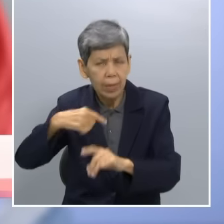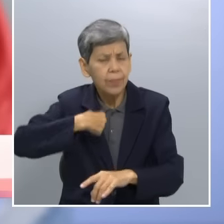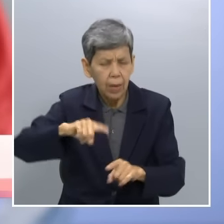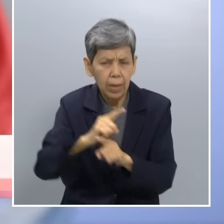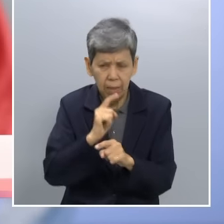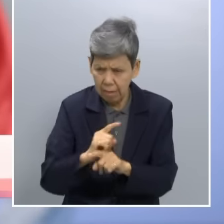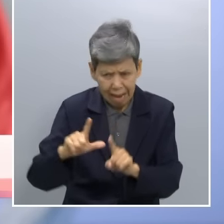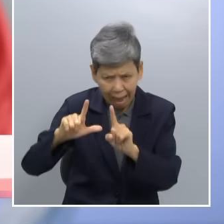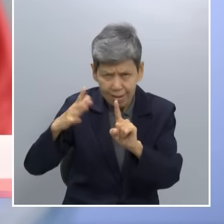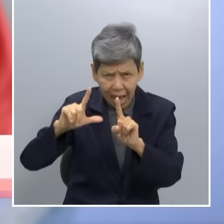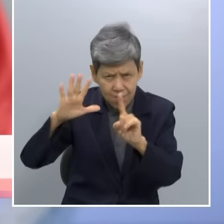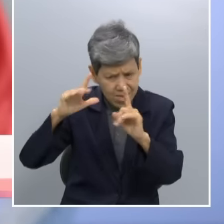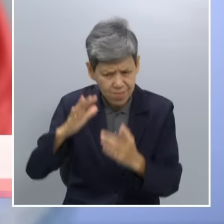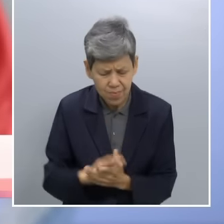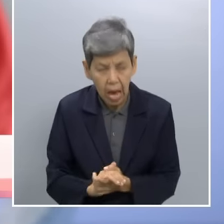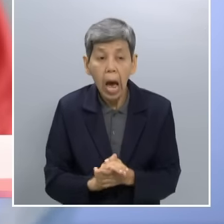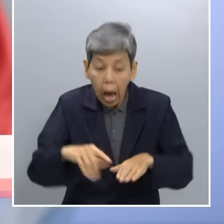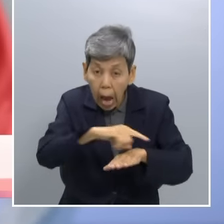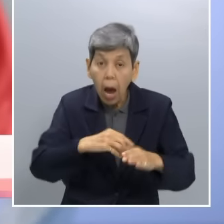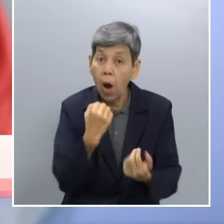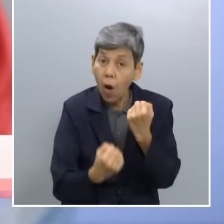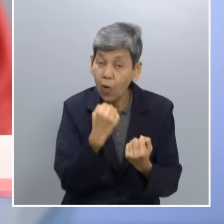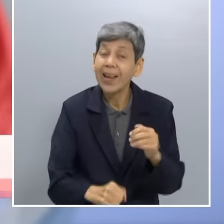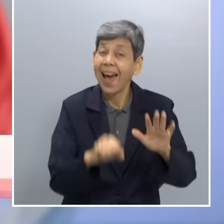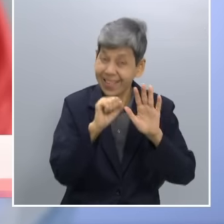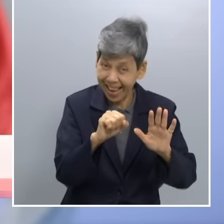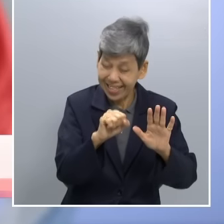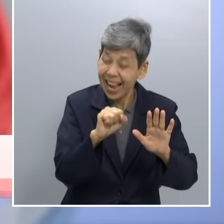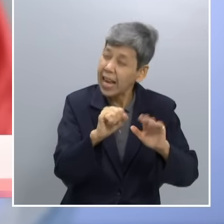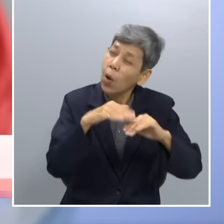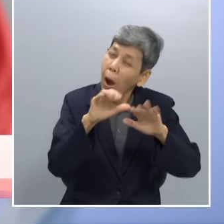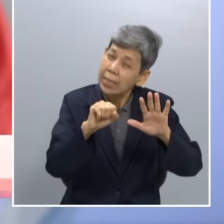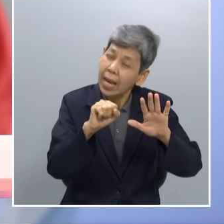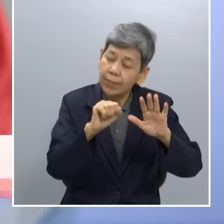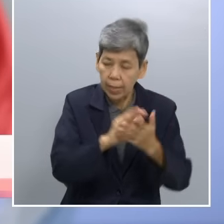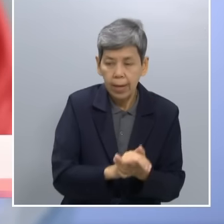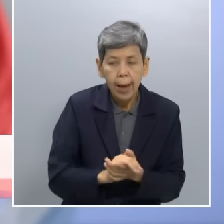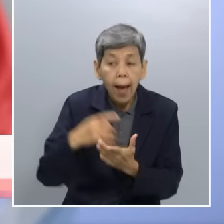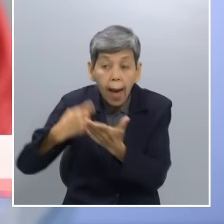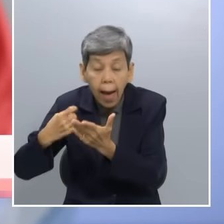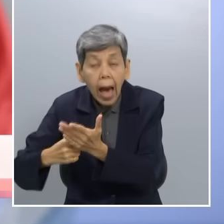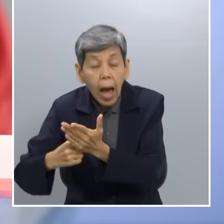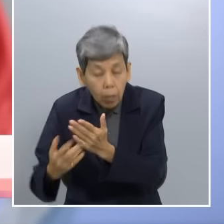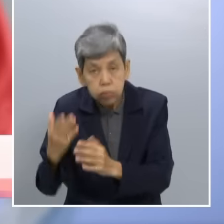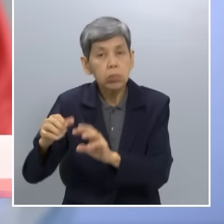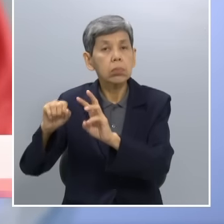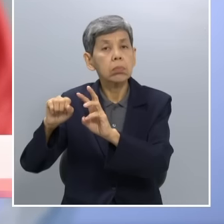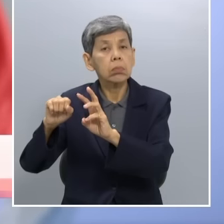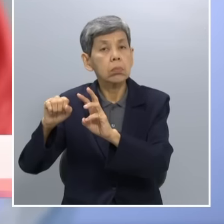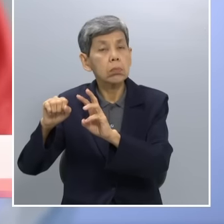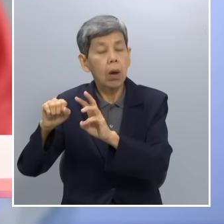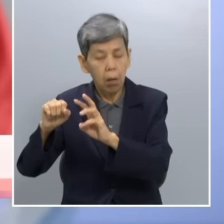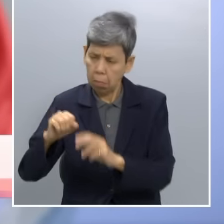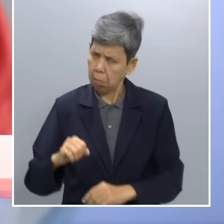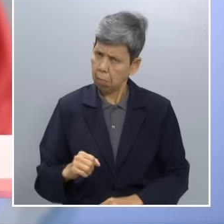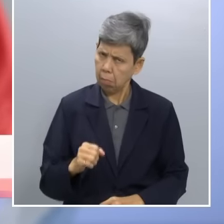เ้าล้านเไม่ให้หรอกแต่อันเนี้ยรถเนี่ย 500,000กว่า53,000 54,000คุณประกันได้มา 600,000กว่าค่ะมัน